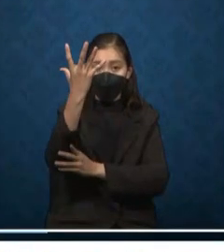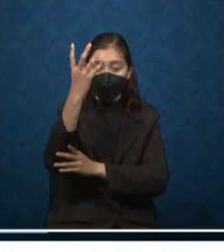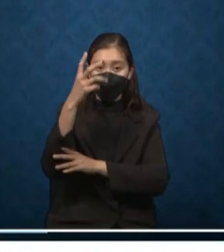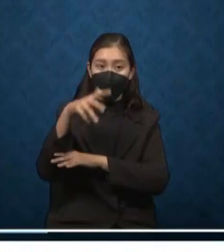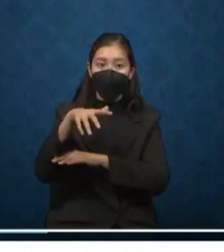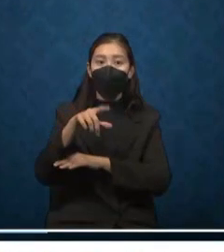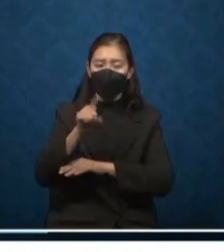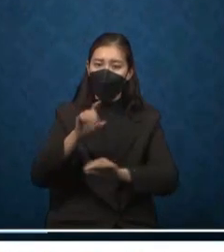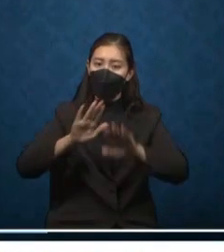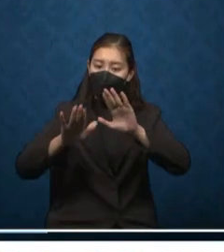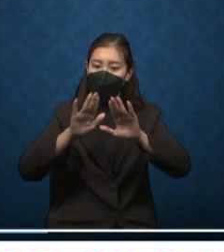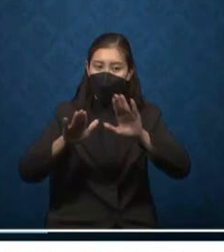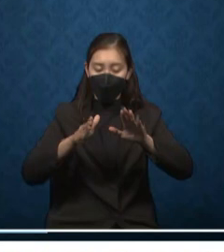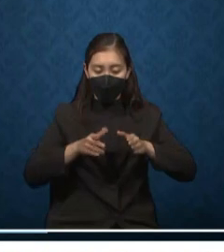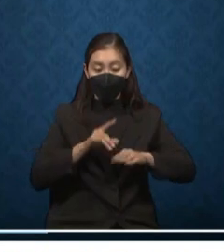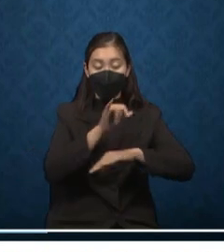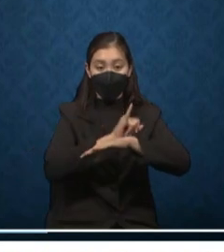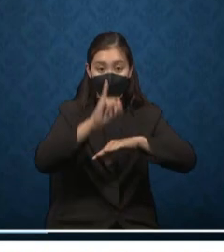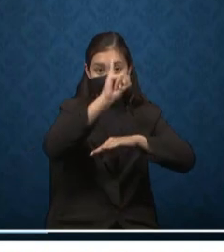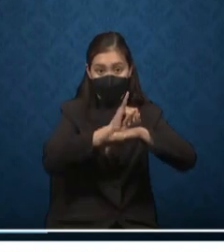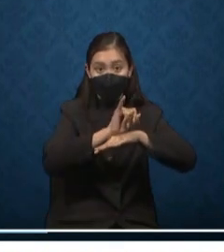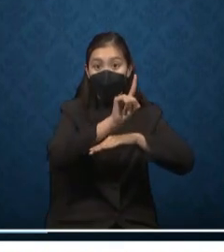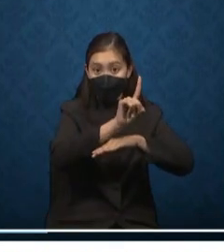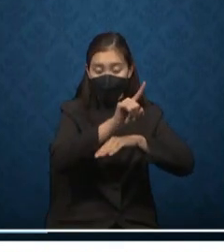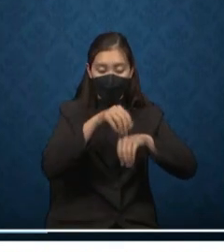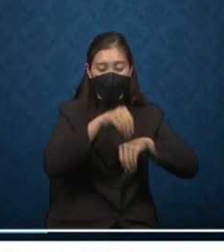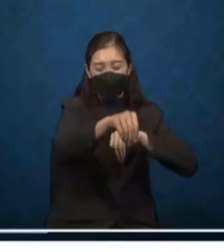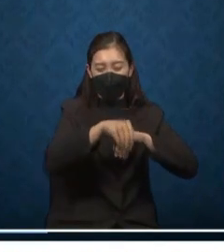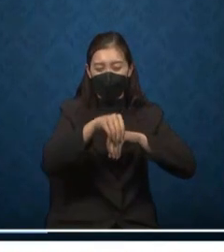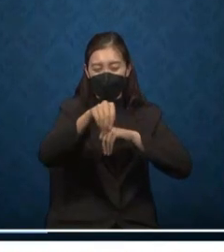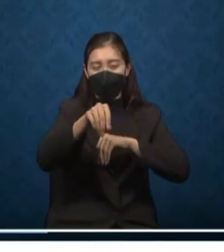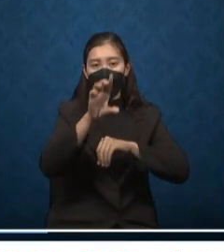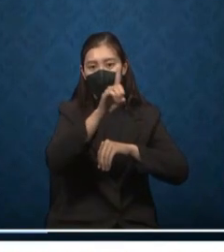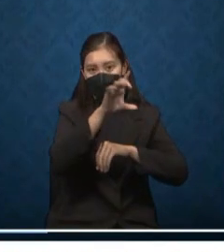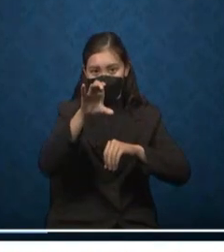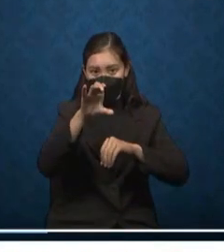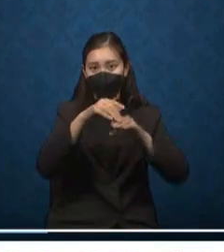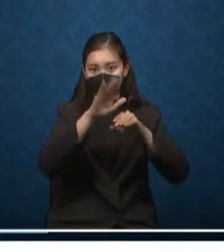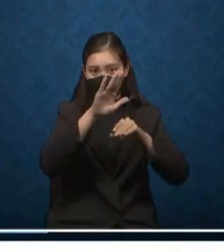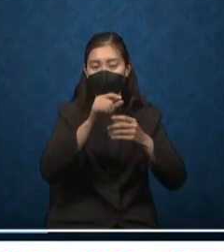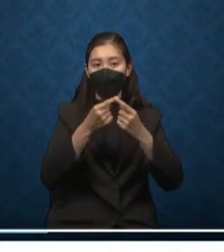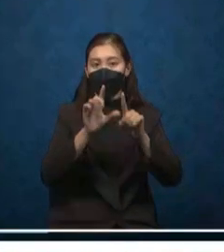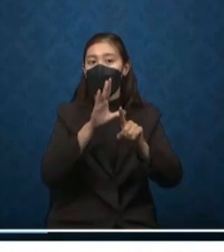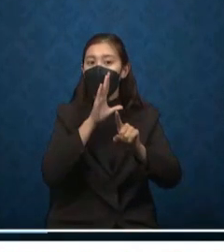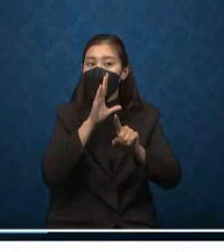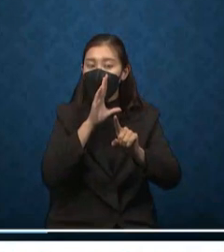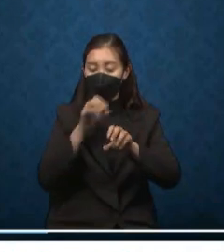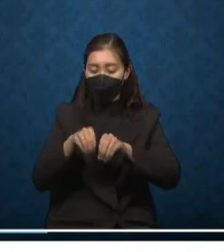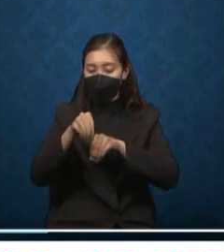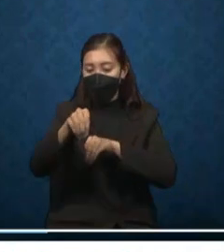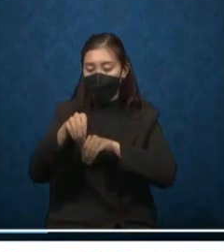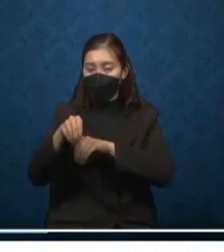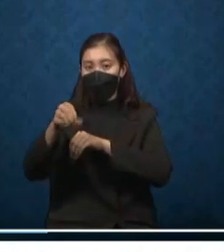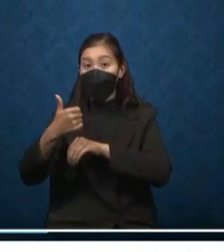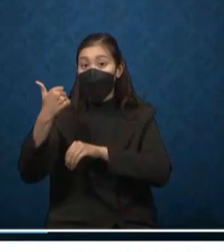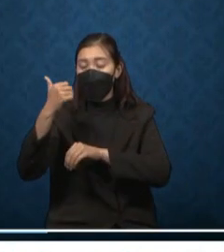องปลูก100ต้นต่อไร่แต่ถ้าหากเป็นการปลูกไม้ชนิดอื่นเนี่ยปลูกแค่30ต้น25ต้นต่อไร่ก็ใช้ได้ก็เลยประชาชนก็เลยบอ